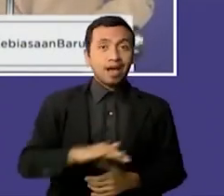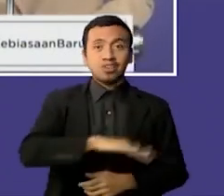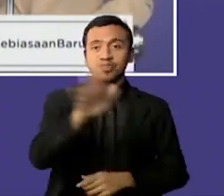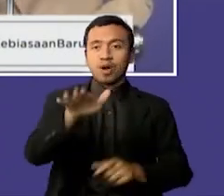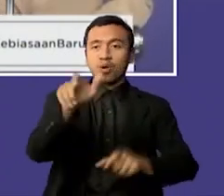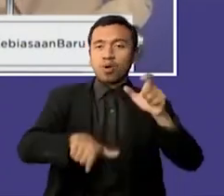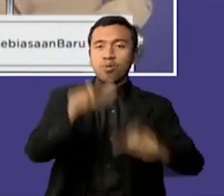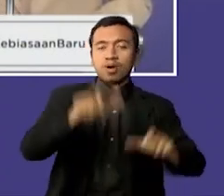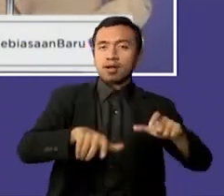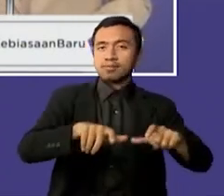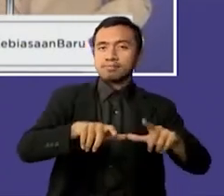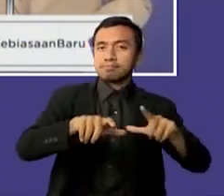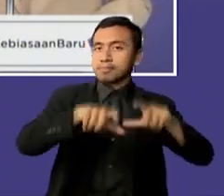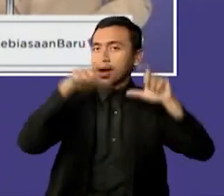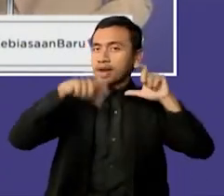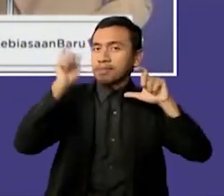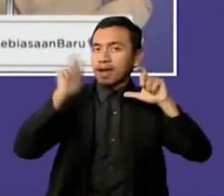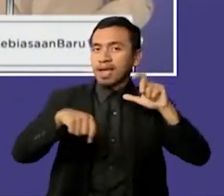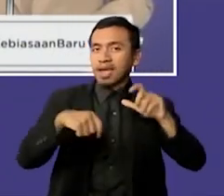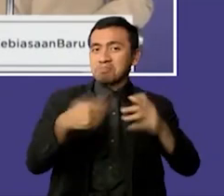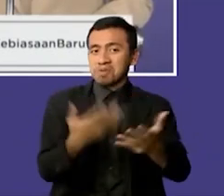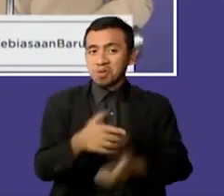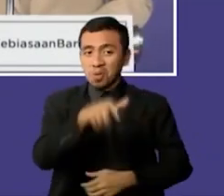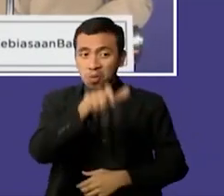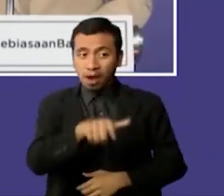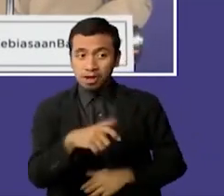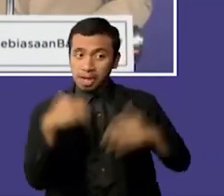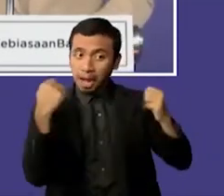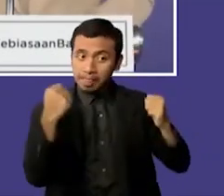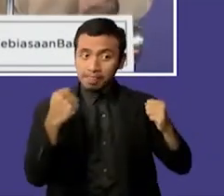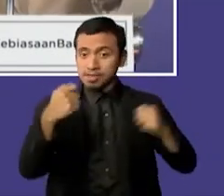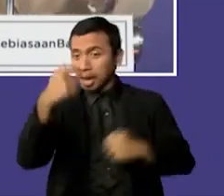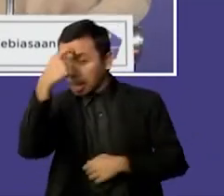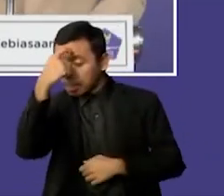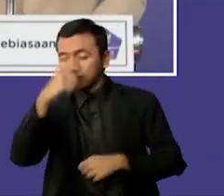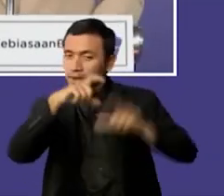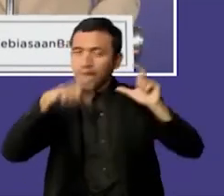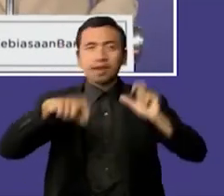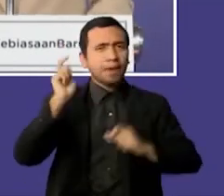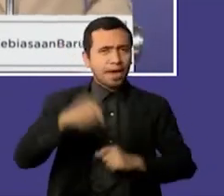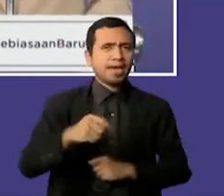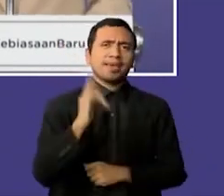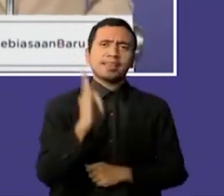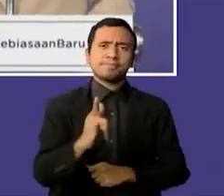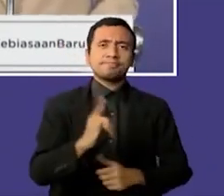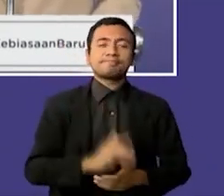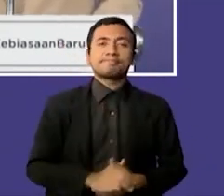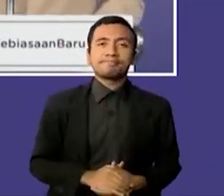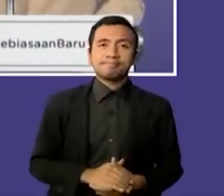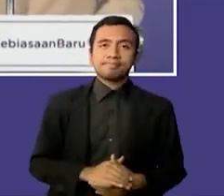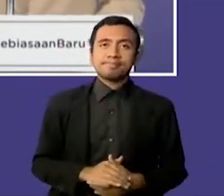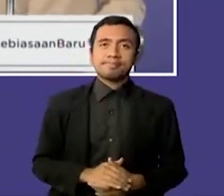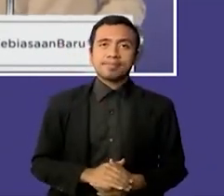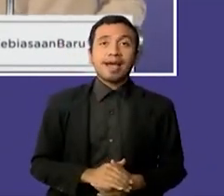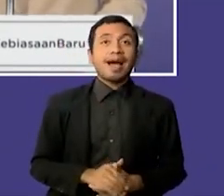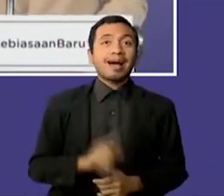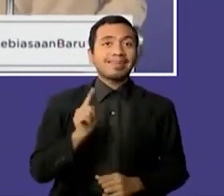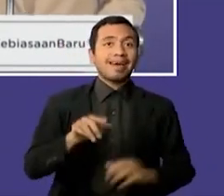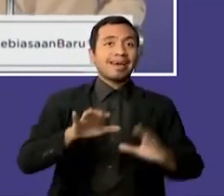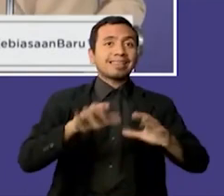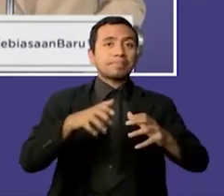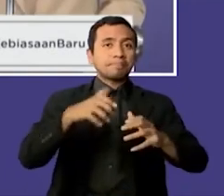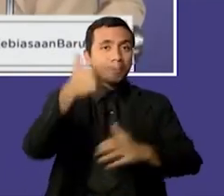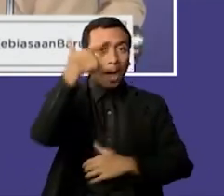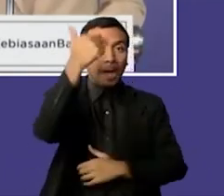Meskipun tidak memiliki gejala penyakit atau merasa sehat Hai beberapa penelitian dan tim pakar menyarankan